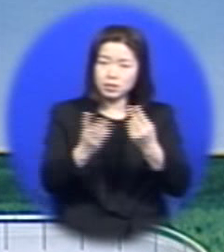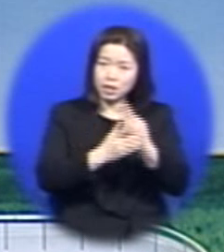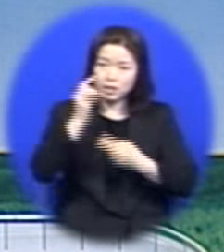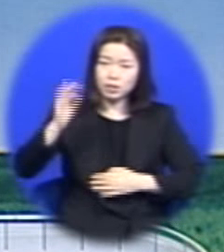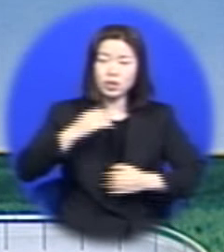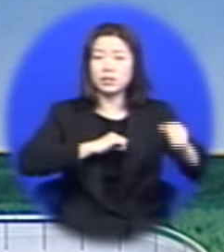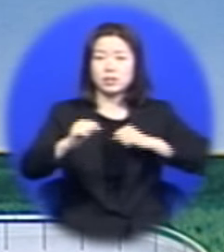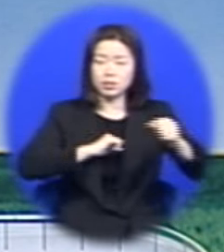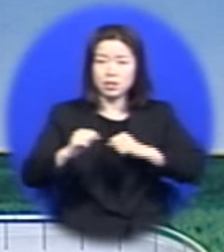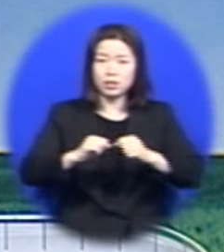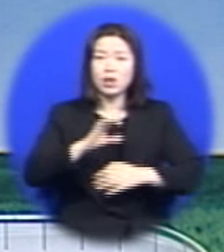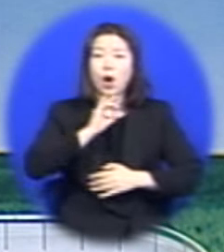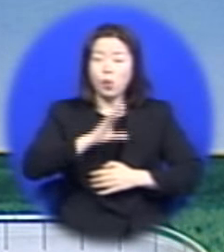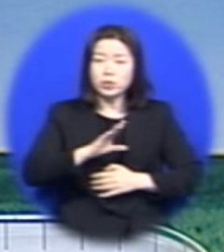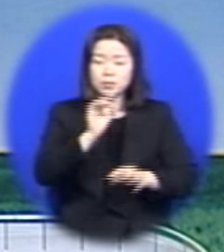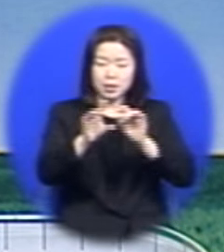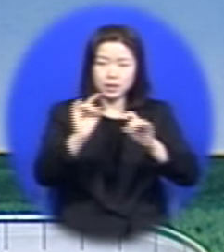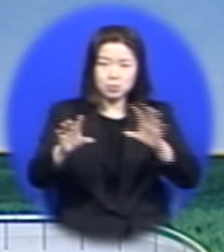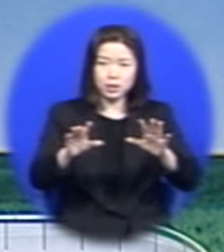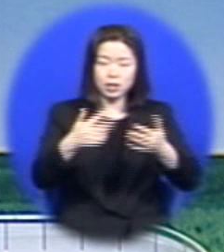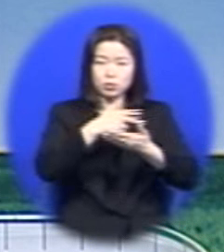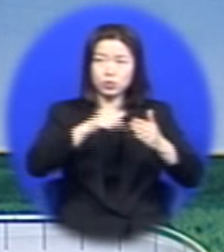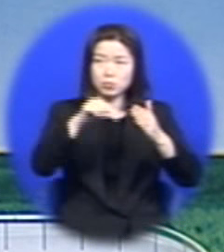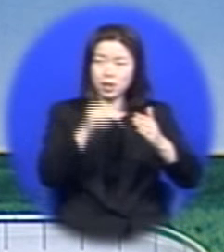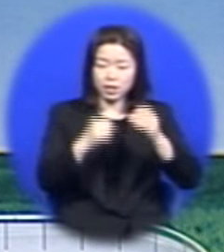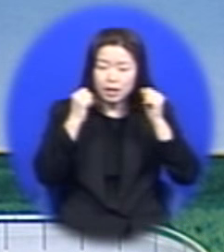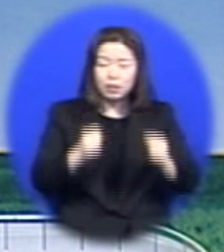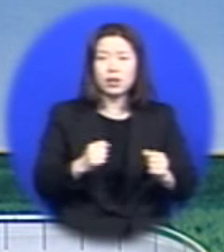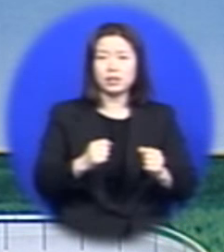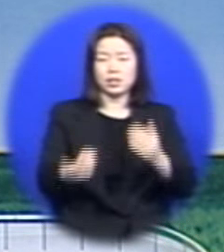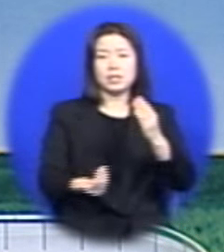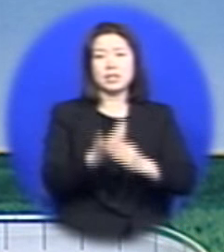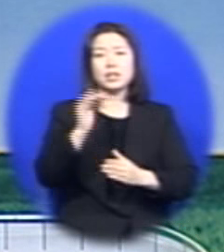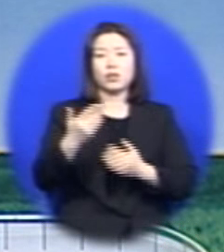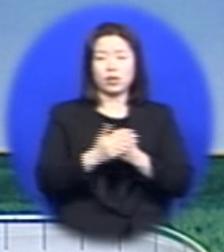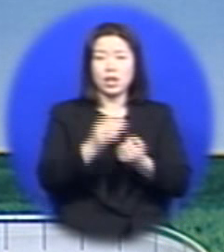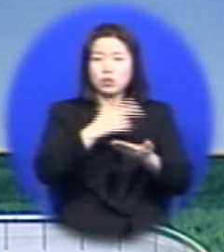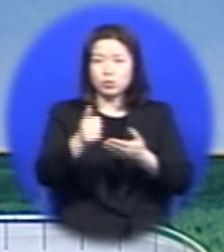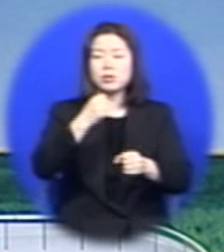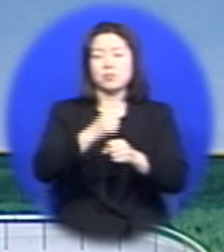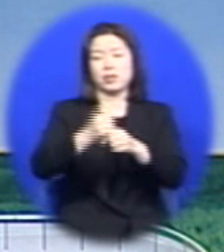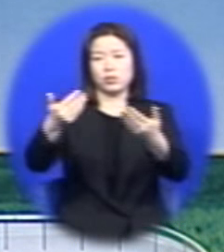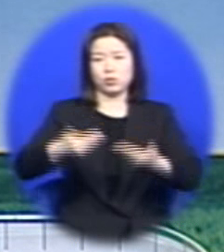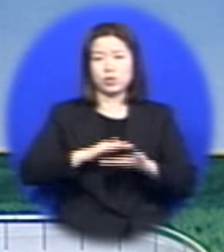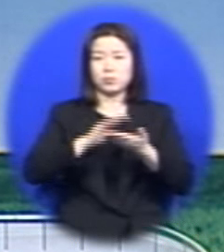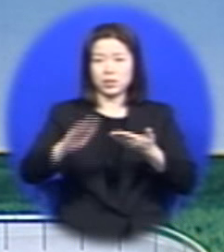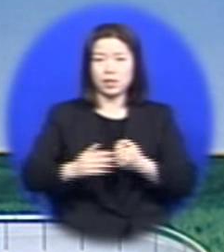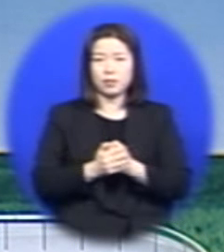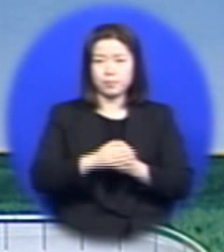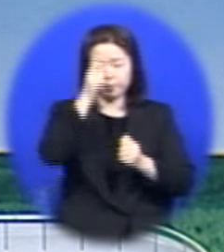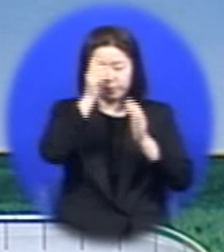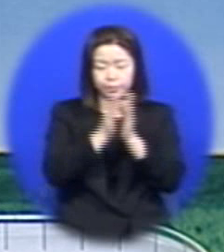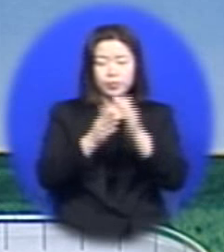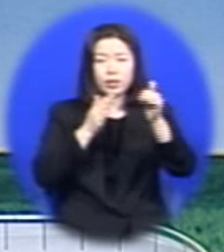오직 가족들이 각각 주님 안에 거할 때 일어나요. 주님이 만들어주시는 거예요.